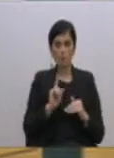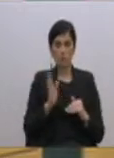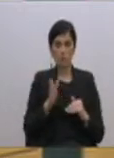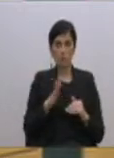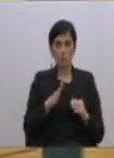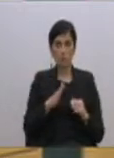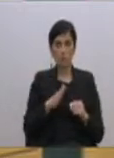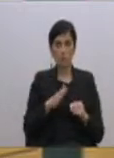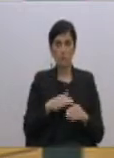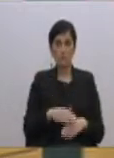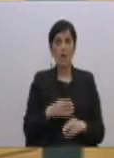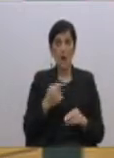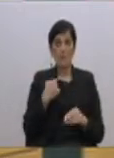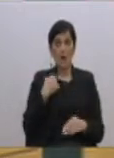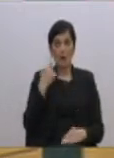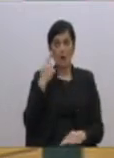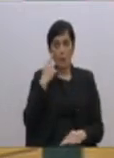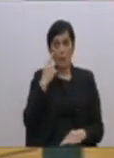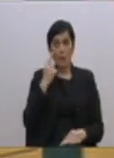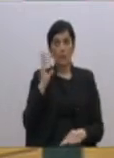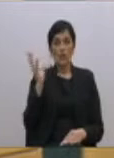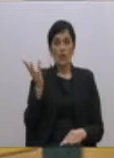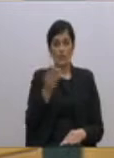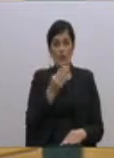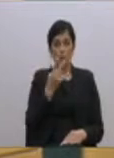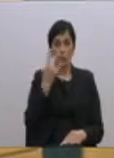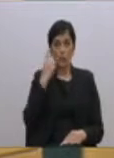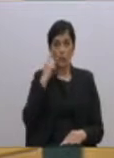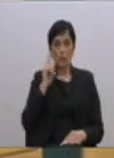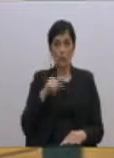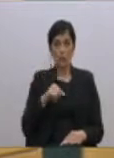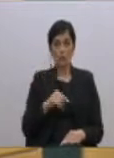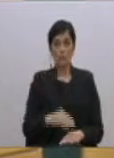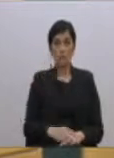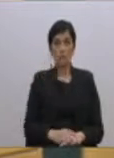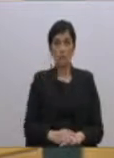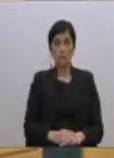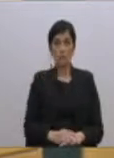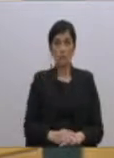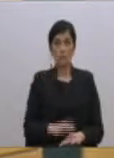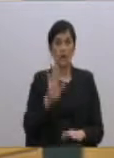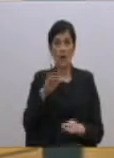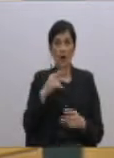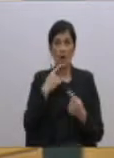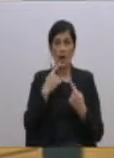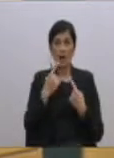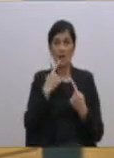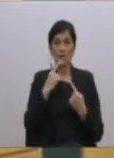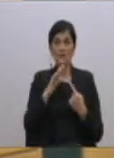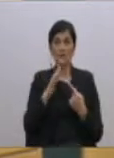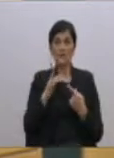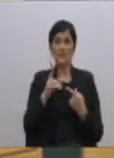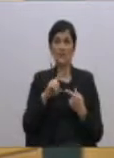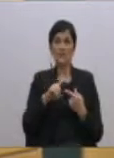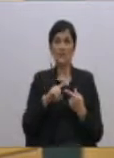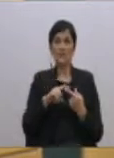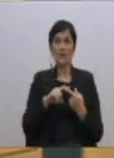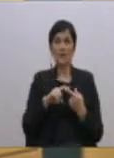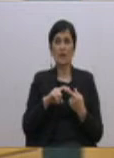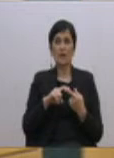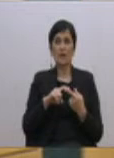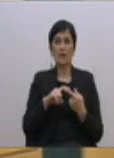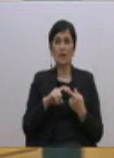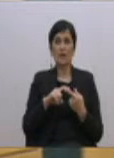სრულიად არაკონსტიტუციურად. ეს მე მგონი ყველასთვის ნათელი უნდა იყოს. აღარ ვისაუბრებ იმასთან დაკავშირებით, რა